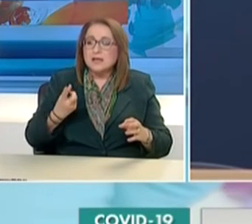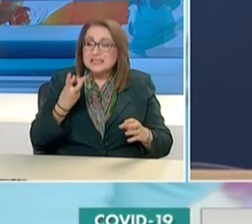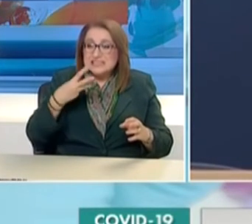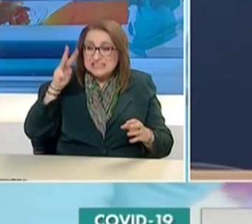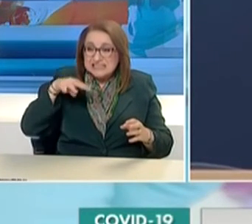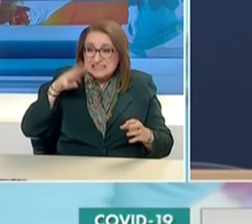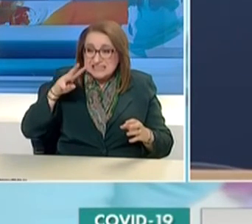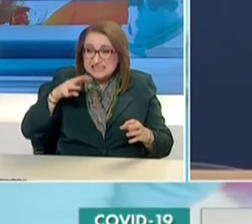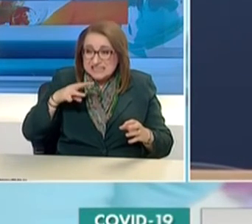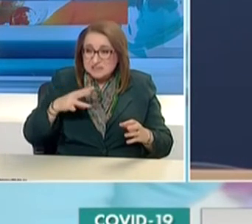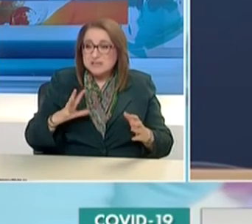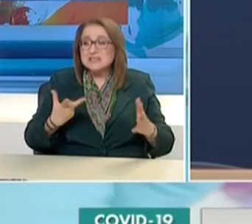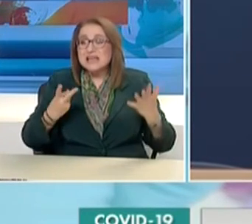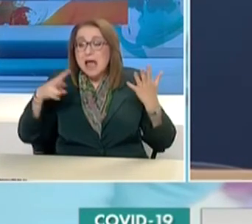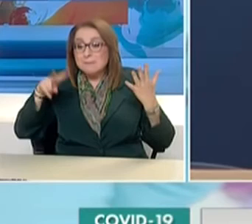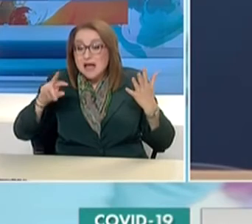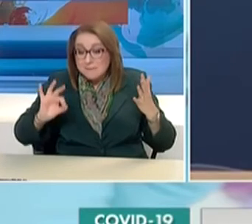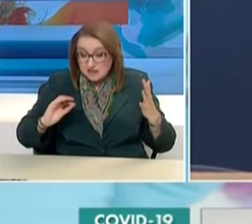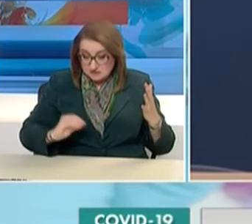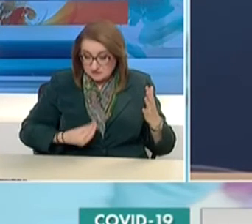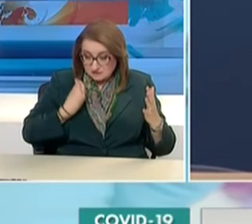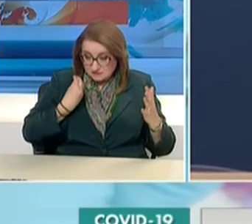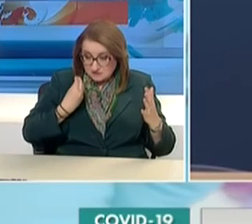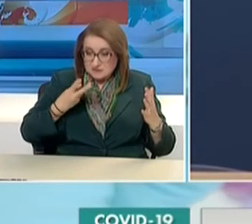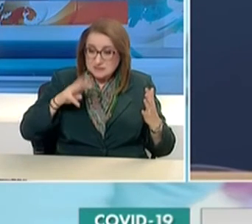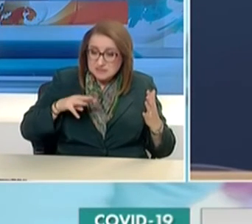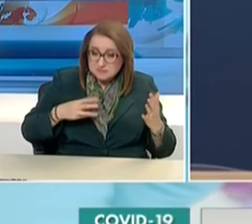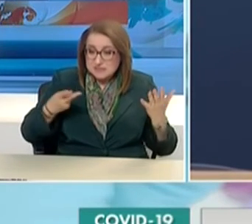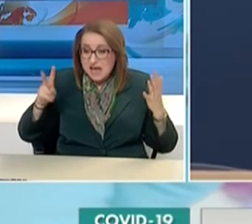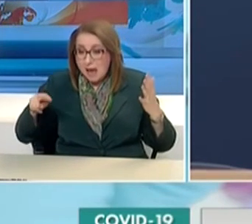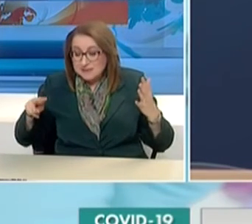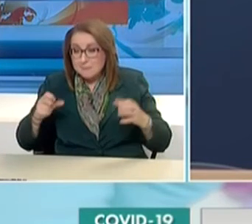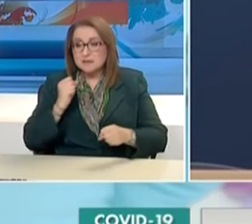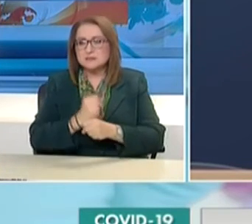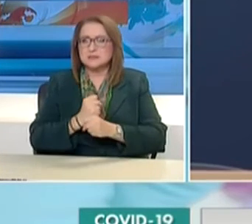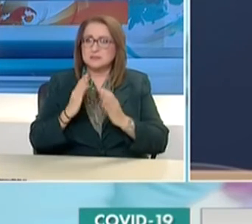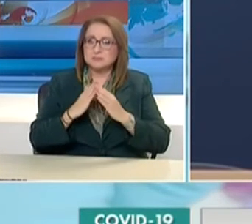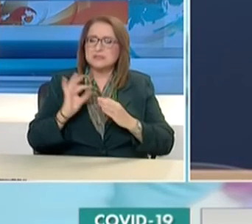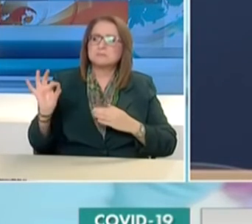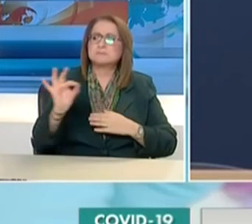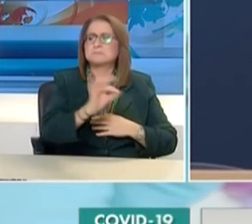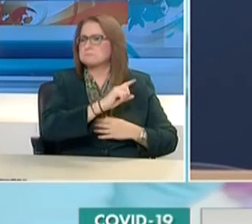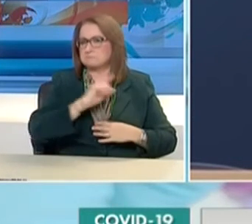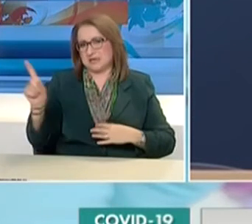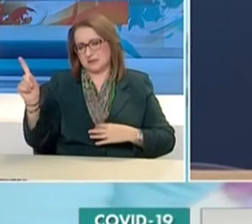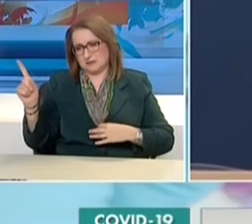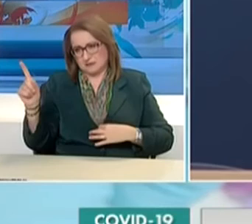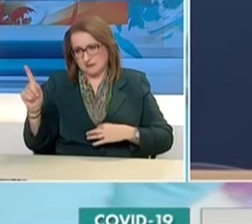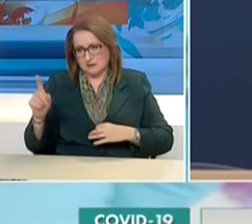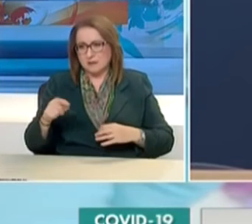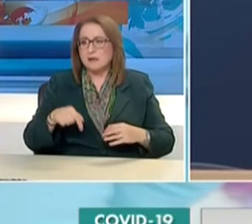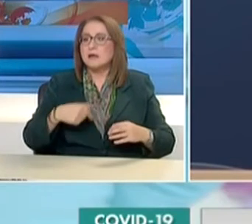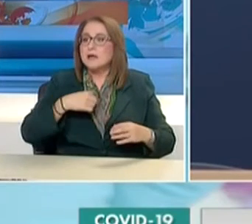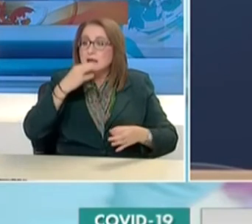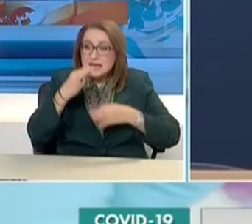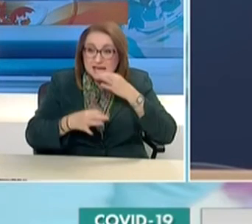συμπτωμάτων ή 7 μέρες μετά την έναρξη των συμπτωμάτων, ώστε να μην μεταδώσει την νόσο σε άλλον άνθρωπο και ιδιαίτερα σε επιπαθείς ομάδες, τις οποίες όμως έχουμε